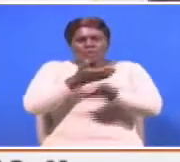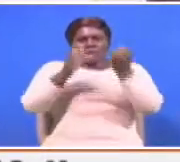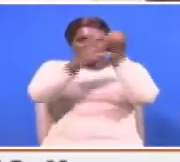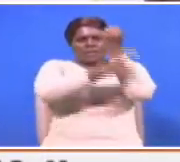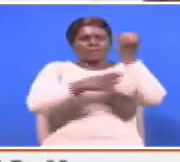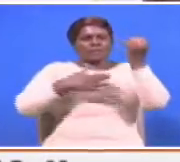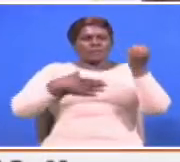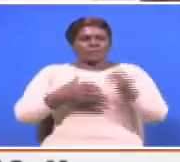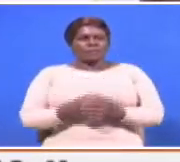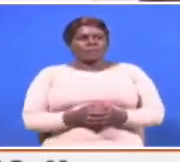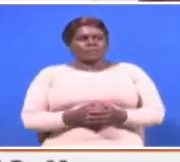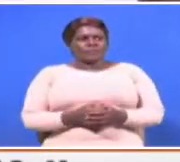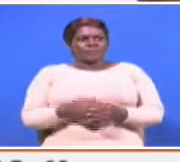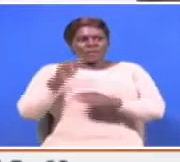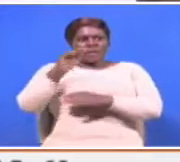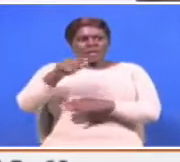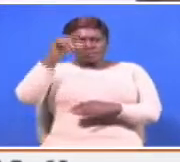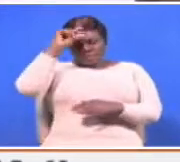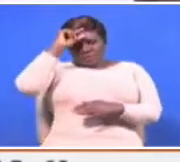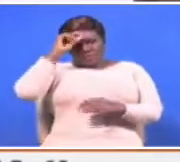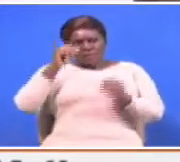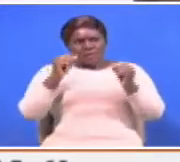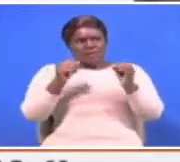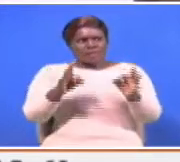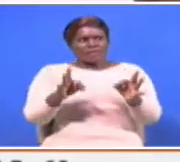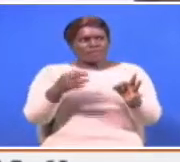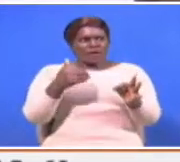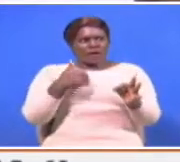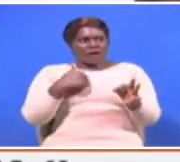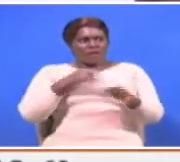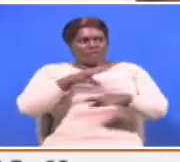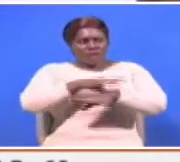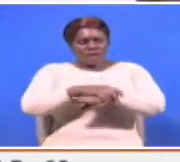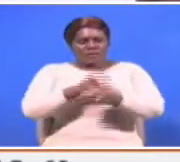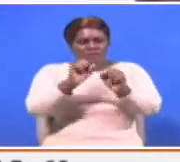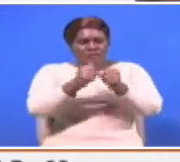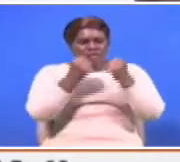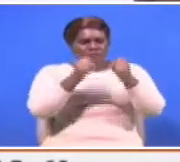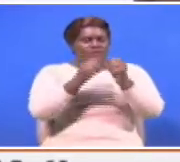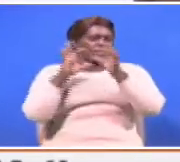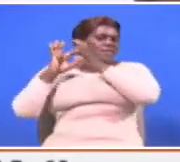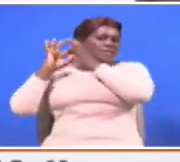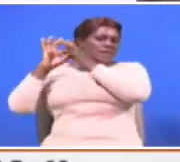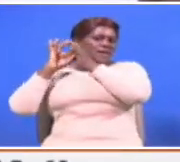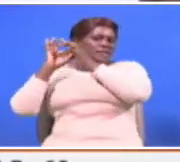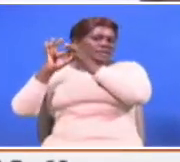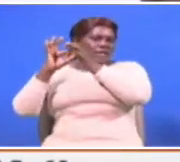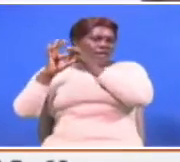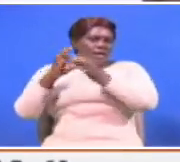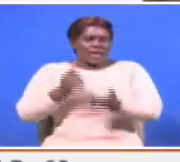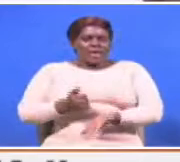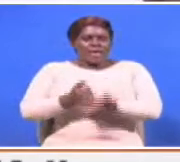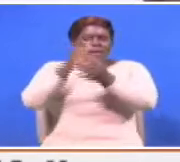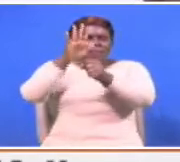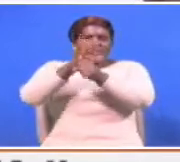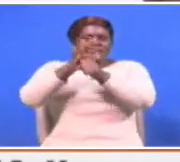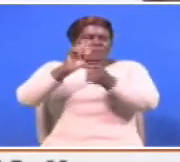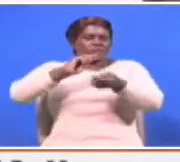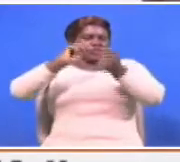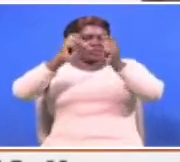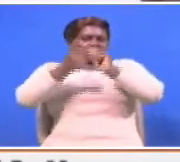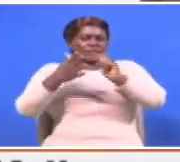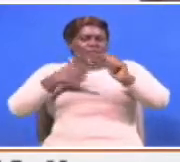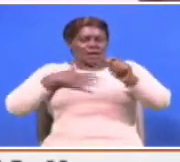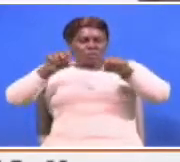letu. We are the ones who contribute to the government. So if then we create a robust savings culture, then that is going to go a long way in transforming